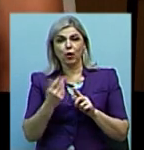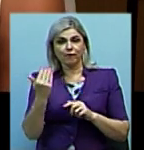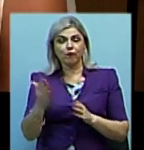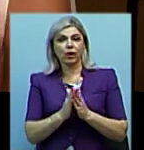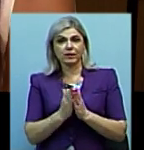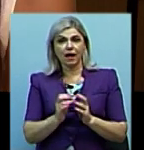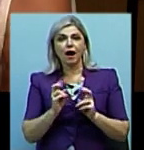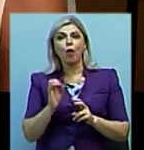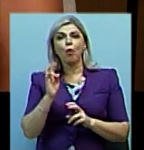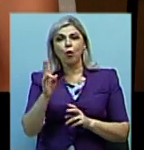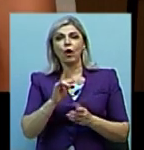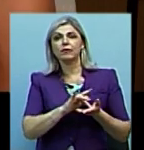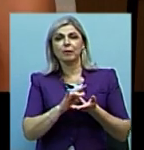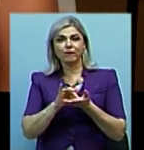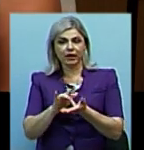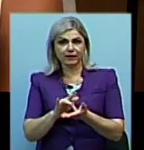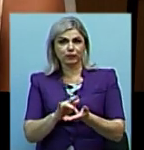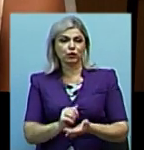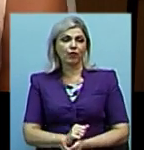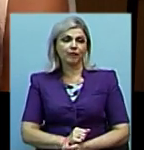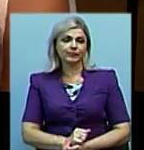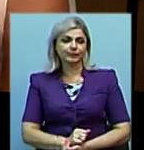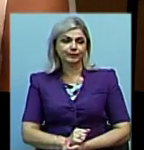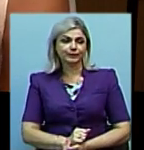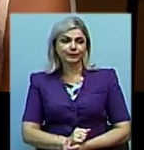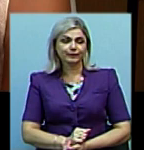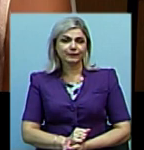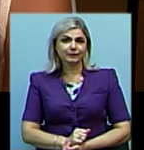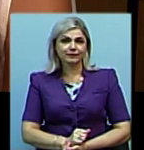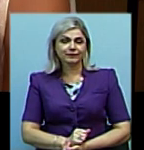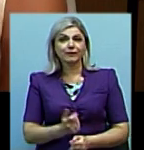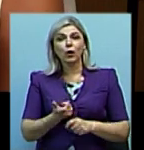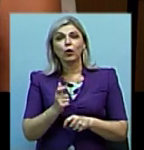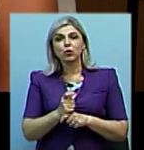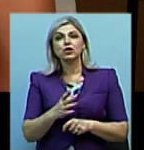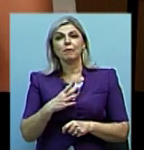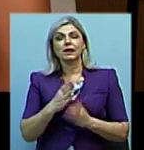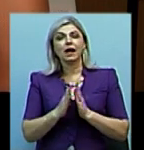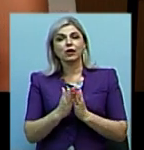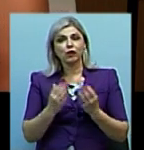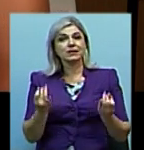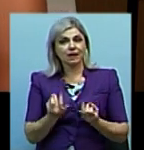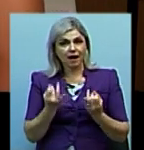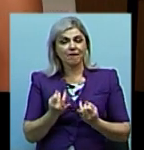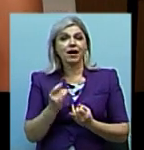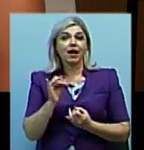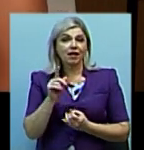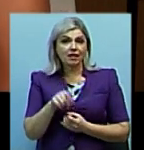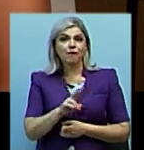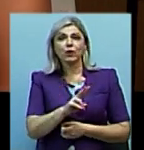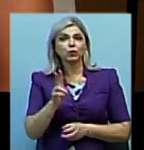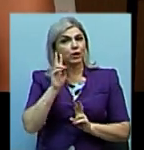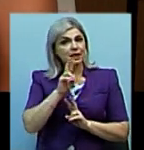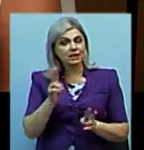це як він подорожував на Шпіцбенгель і... Дуже книга була б цікава шанувальникам і навіть тим, хто й не знає